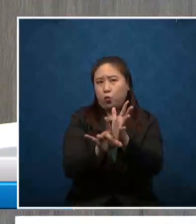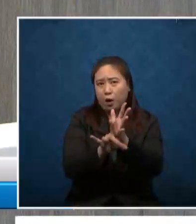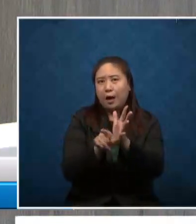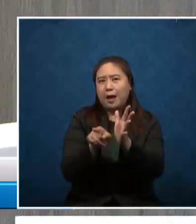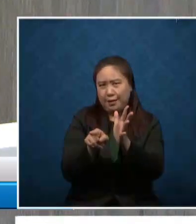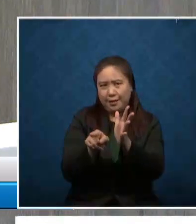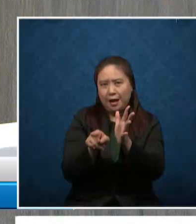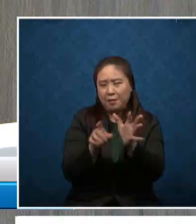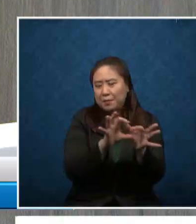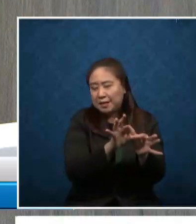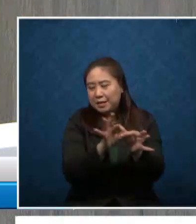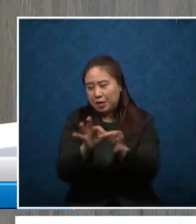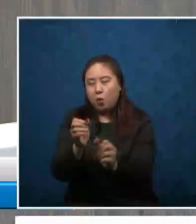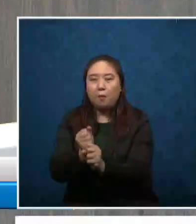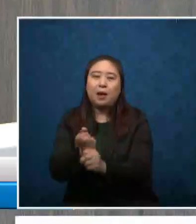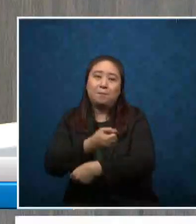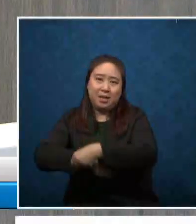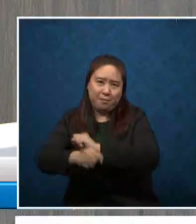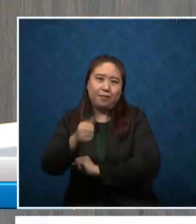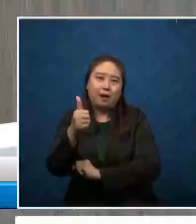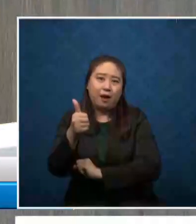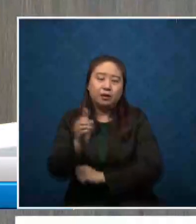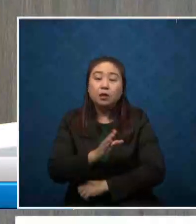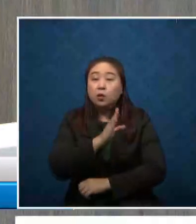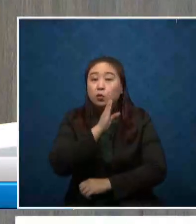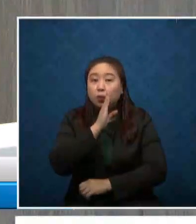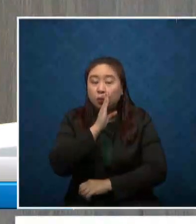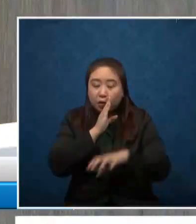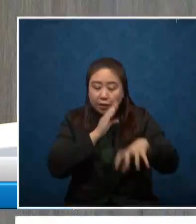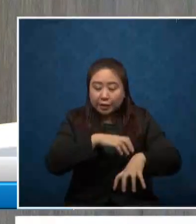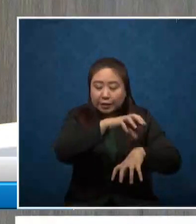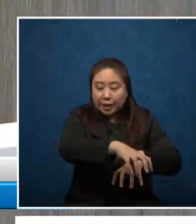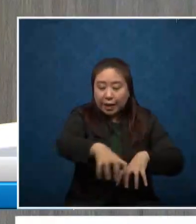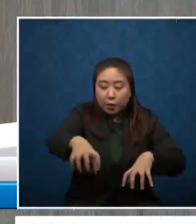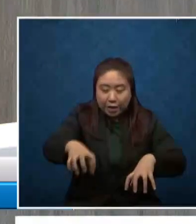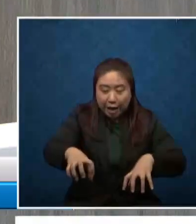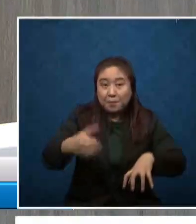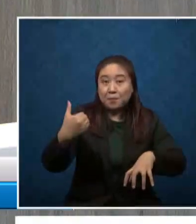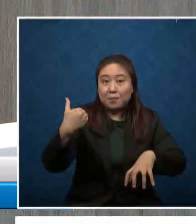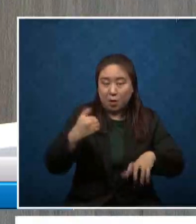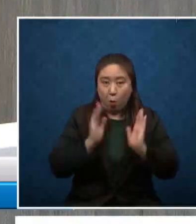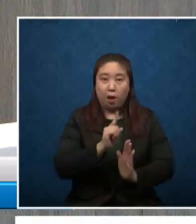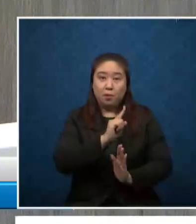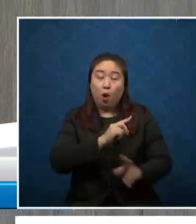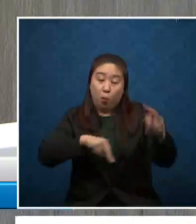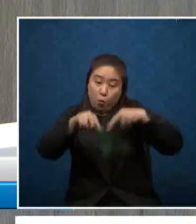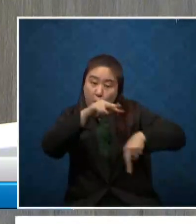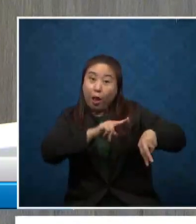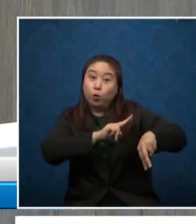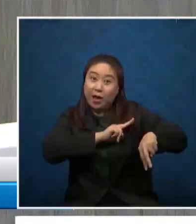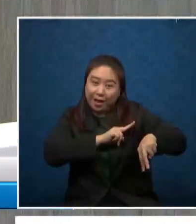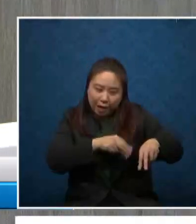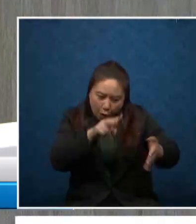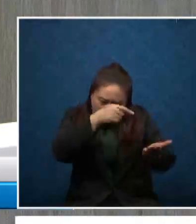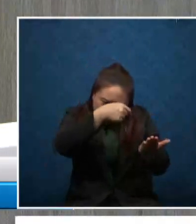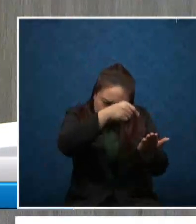เพรมัไปสู่เรื่องการปฏิบาได้ถ้าหน่วยงาน ตระหนวยงานทมองค kep. ทารดูแลตัเองเขามีการตรวสบสักอนแล้